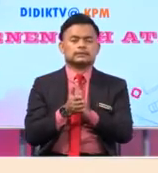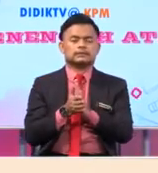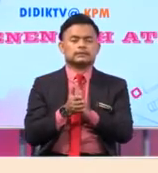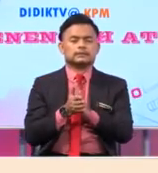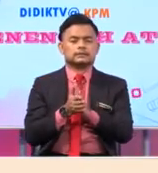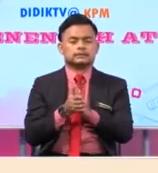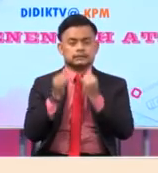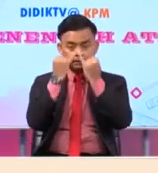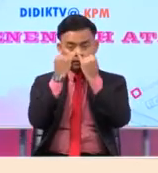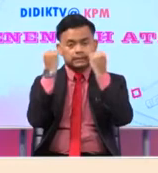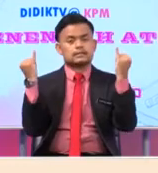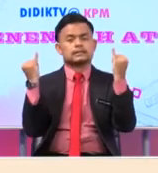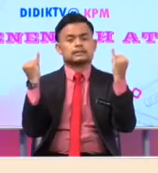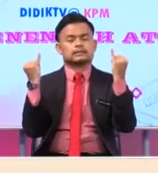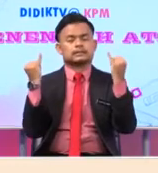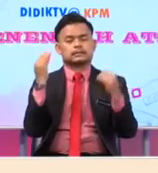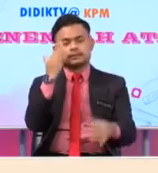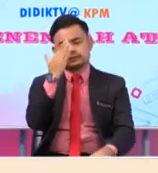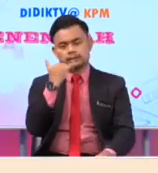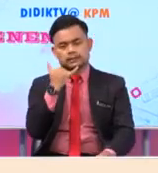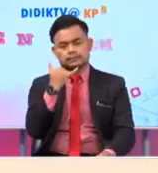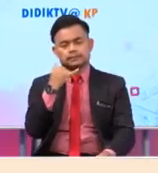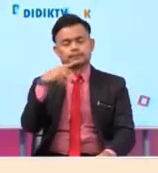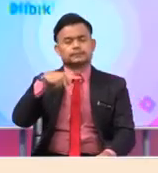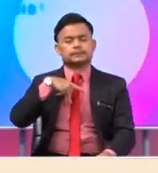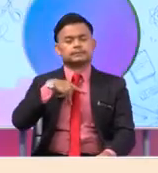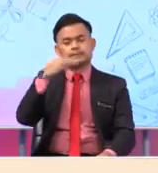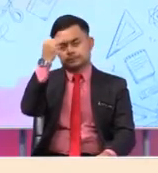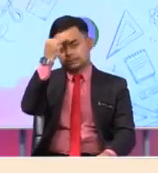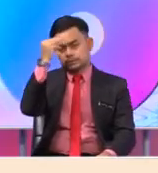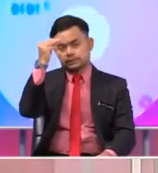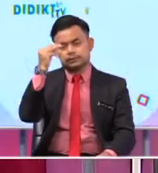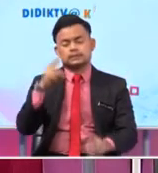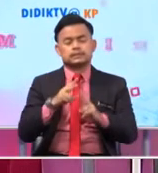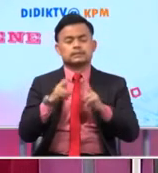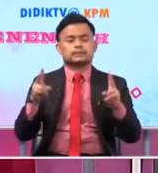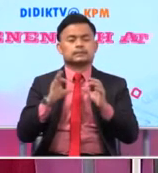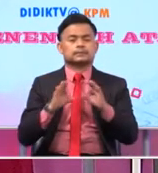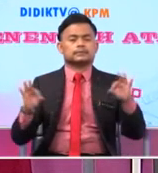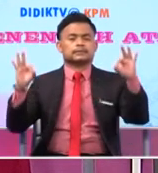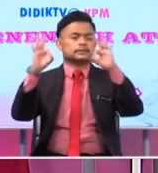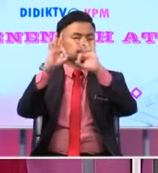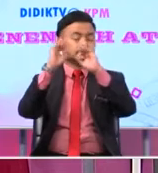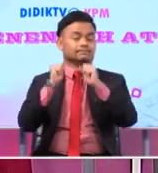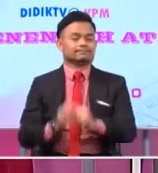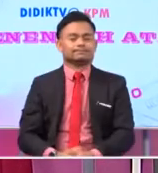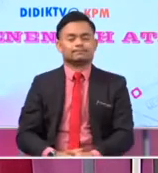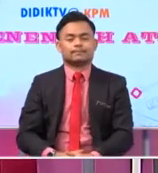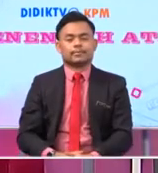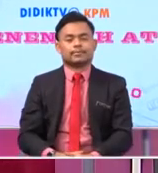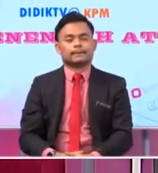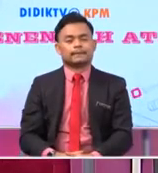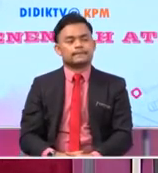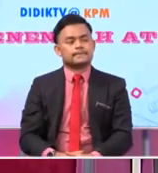dalam situasi ini Ha kenapa kalau dalam situasi langgar lari Nikita kena ada kepribadian Mulia beliau merah